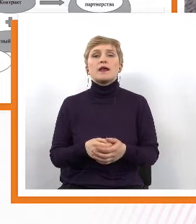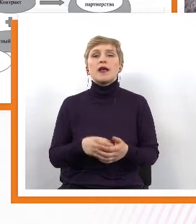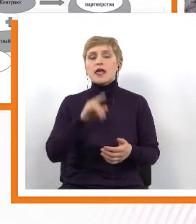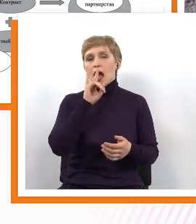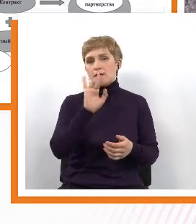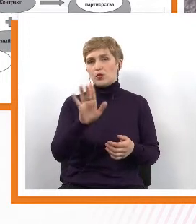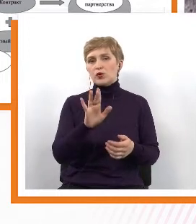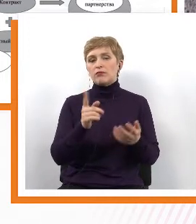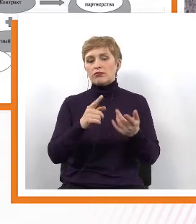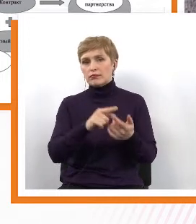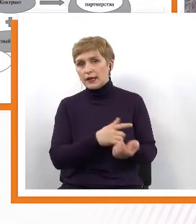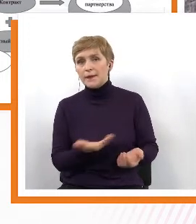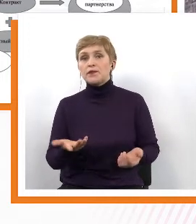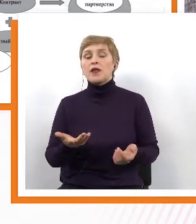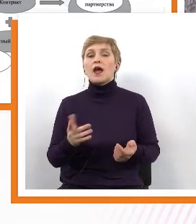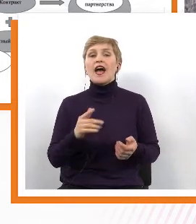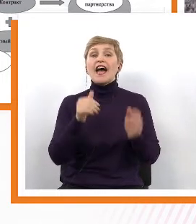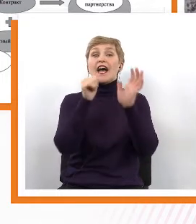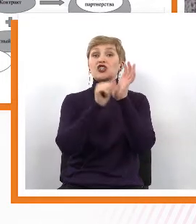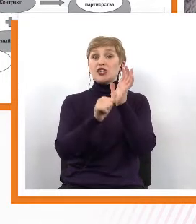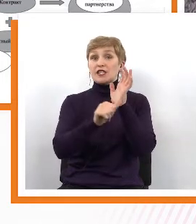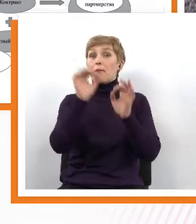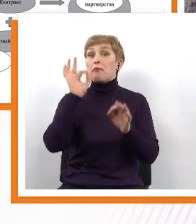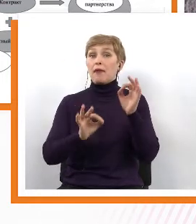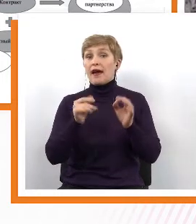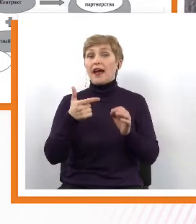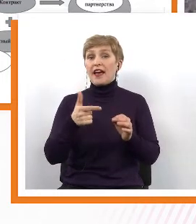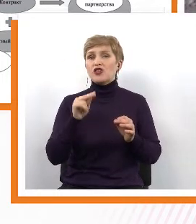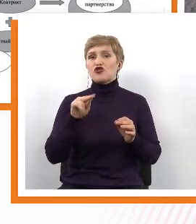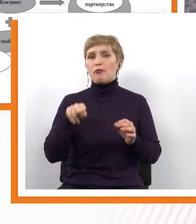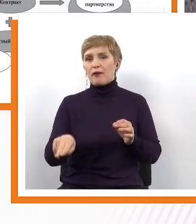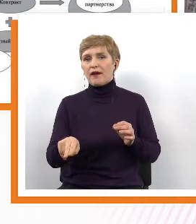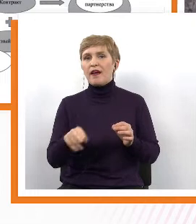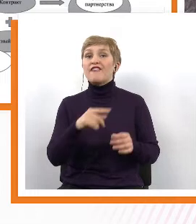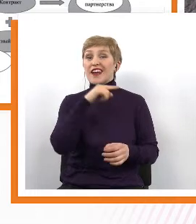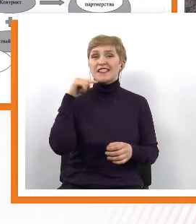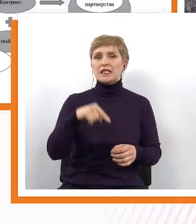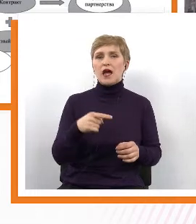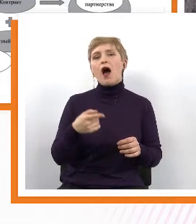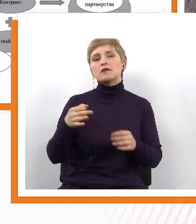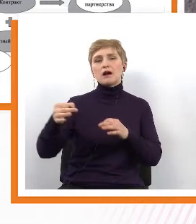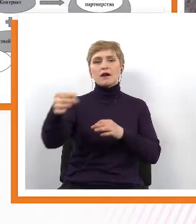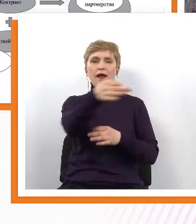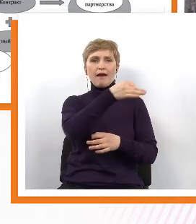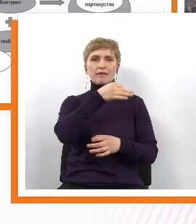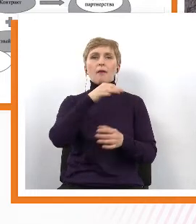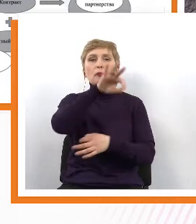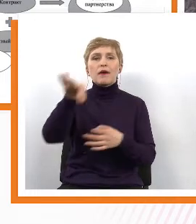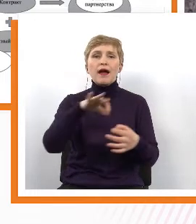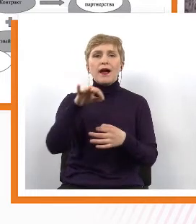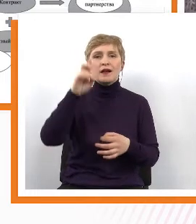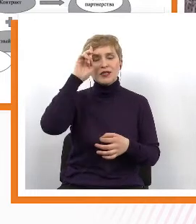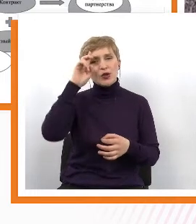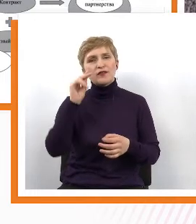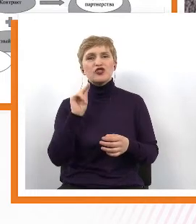буду продолжать. Значит, смотрите, 60% ГЧП в России – это региональные проекты государственного